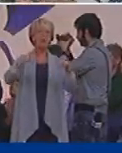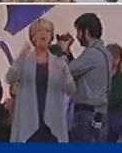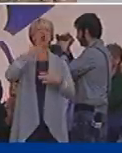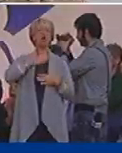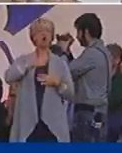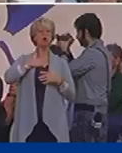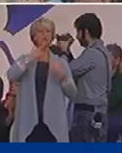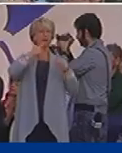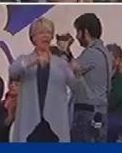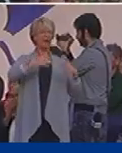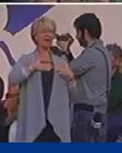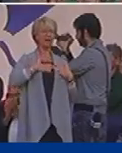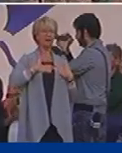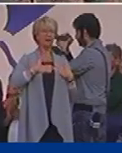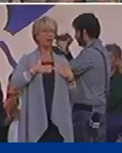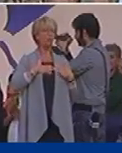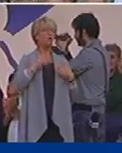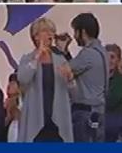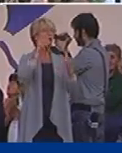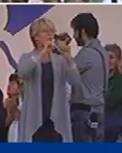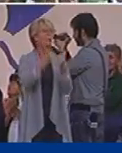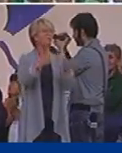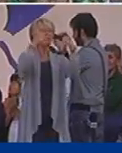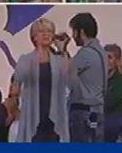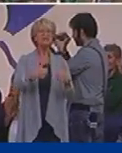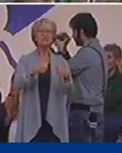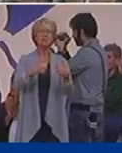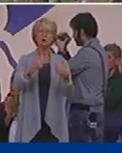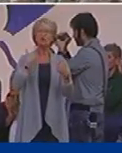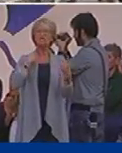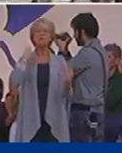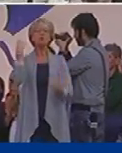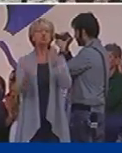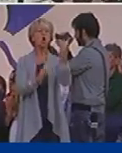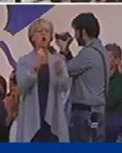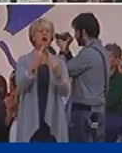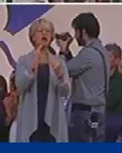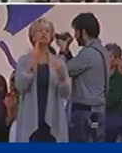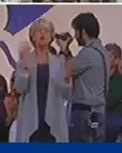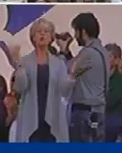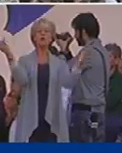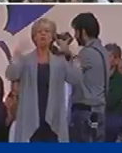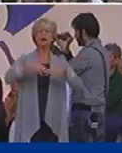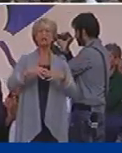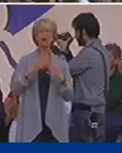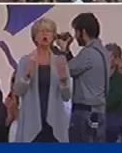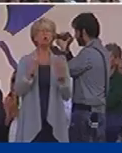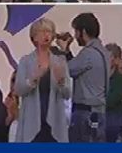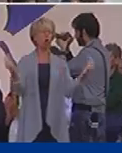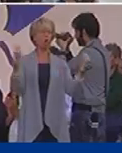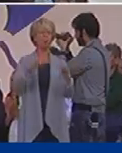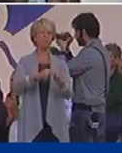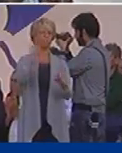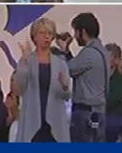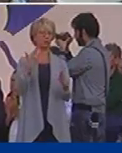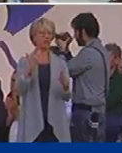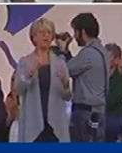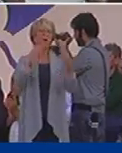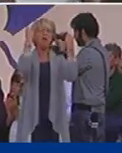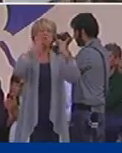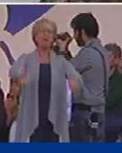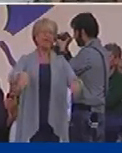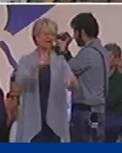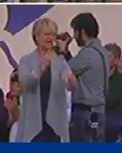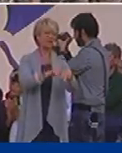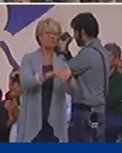lingua a testimoniare che stiamo giocando una battaglia troppo importante per perdere tempo in